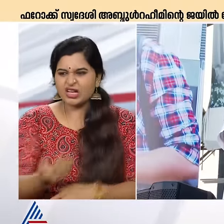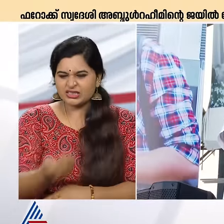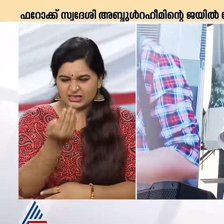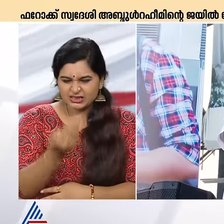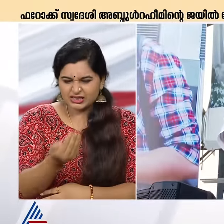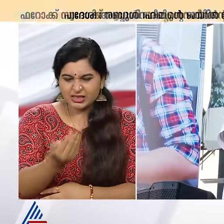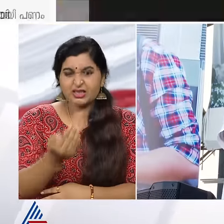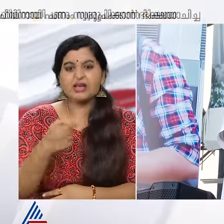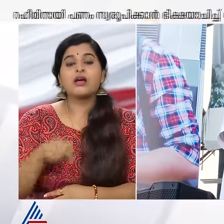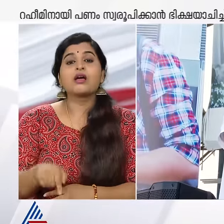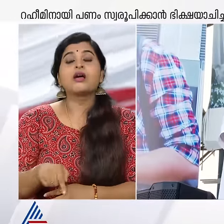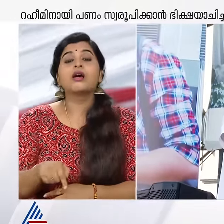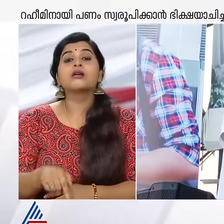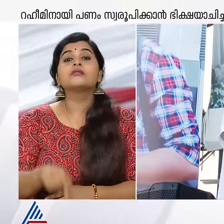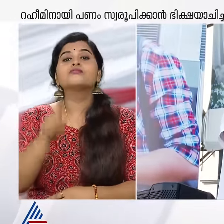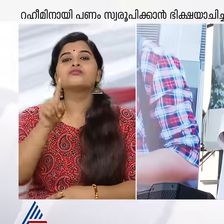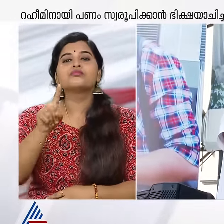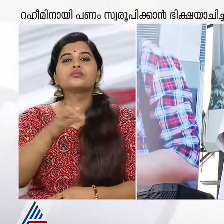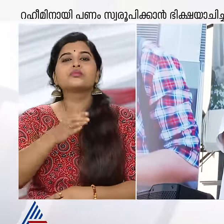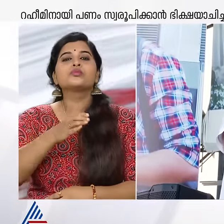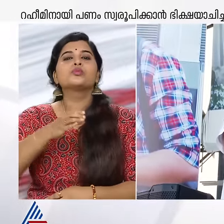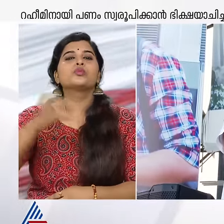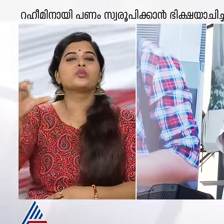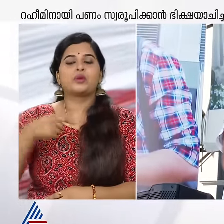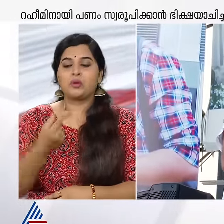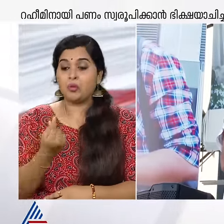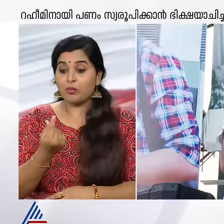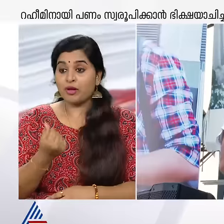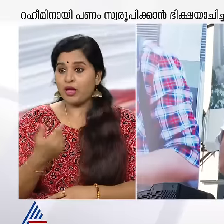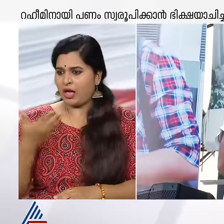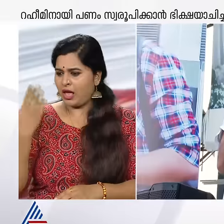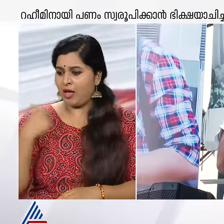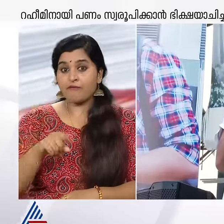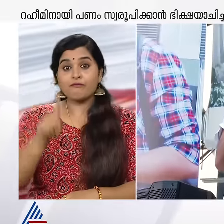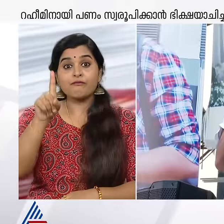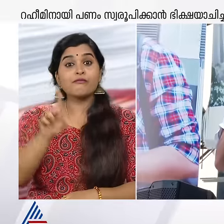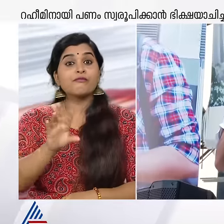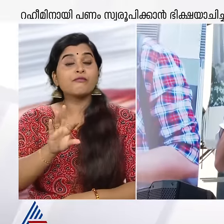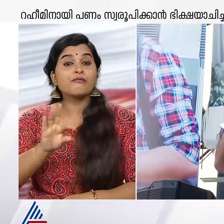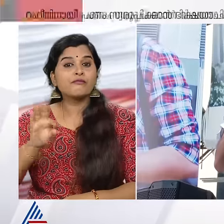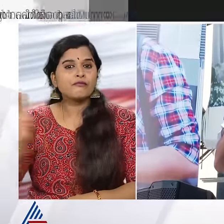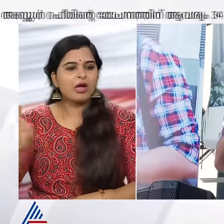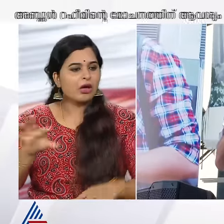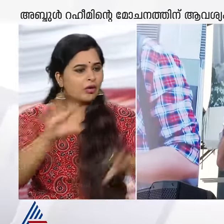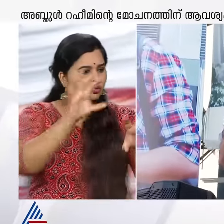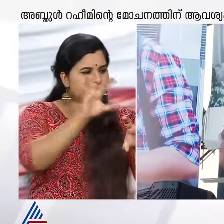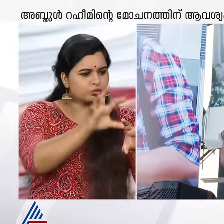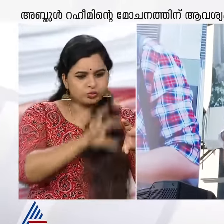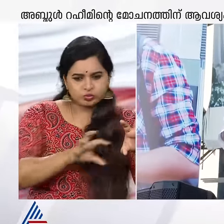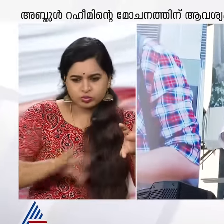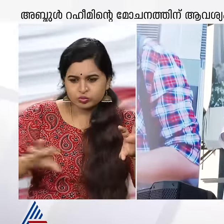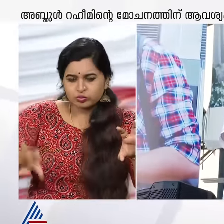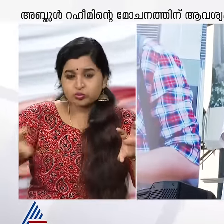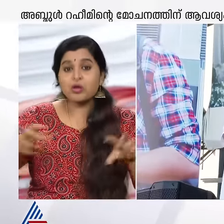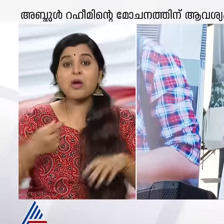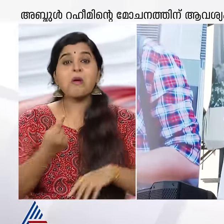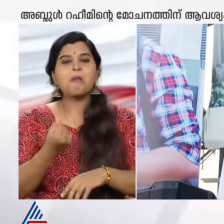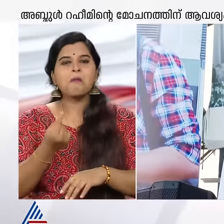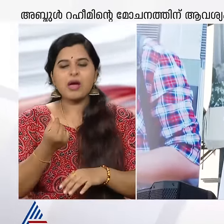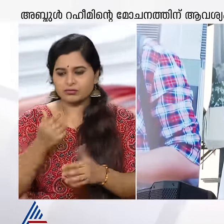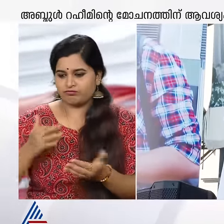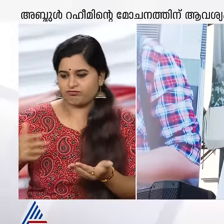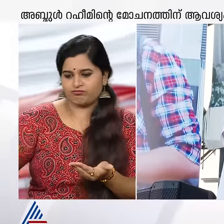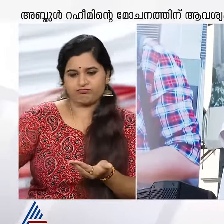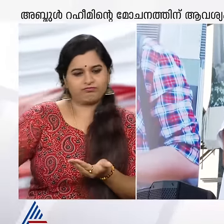4 കോടി രൂപ ഈ കഴിഞ്ഞ ഒരാഴ്ച കൊണ്ട് പല ജില്ലകളിലും ബോച്ചെ ഫണ്ട്സ് ചാരിറ്റബിൾ ട്രസ്റ്റ്